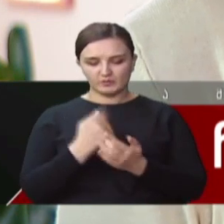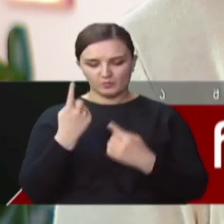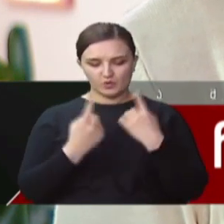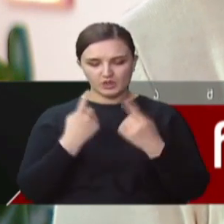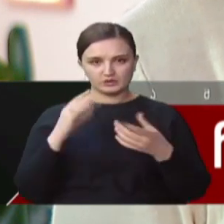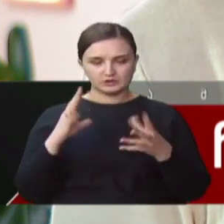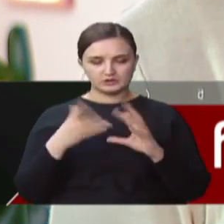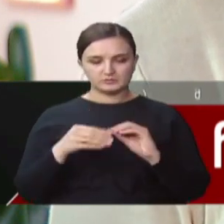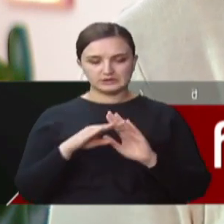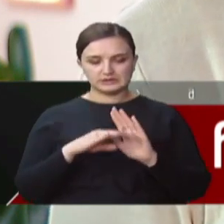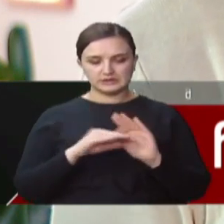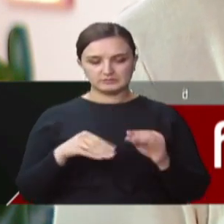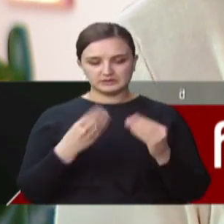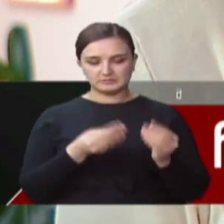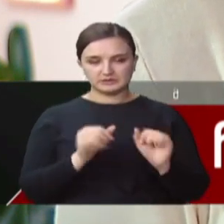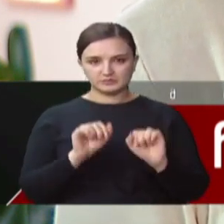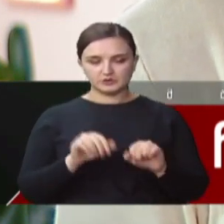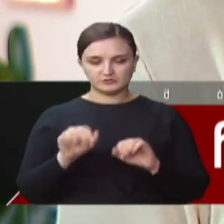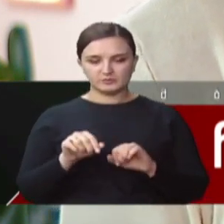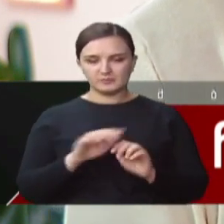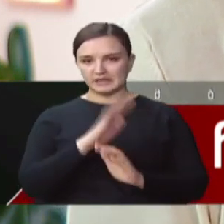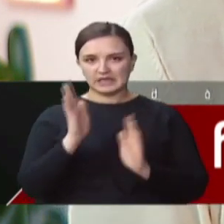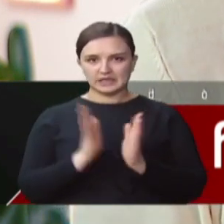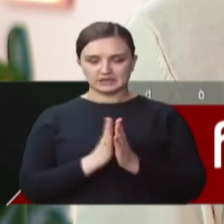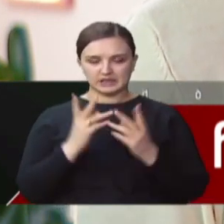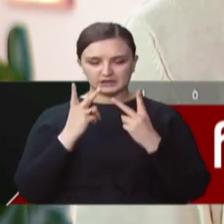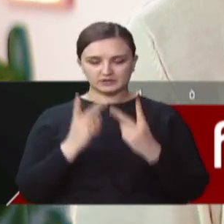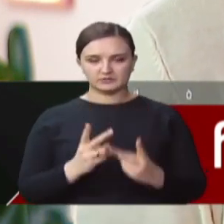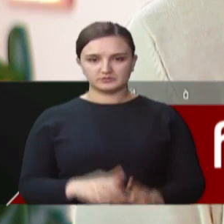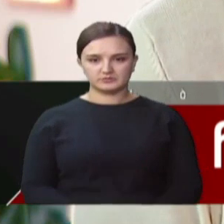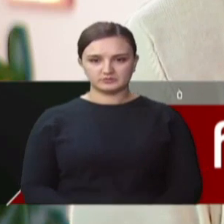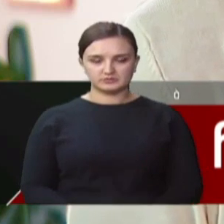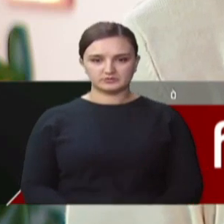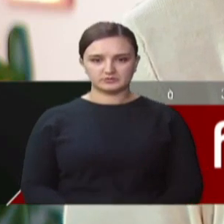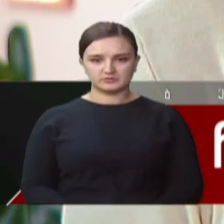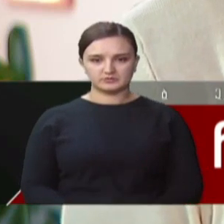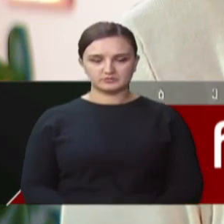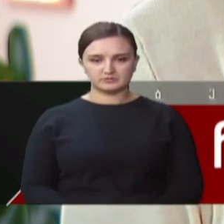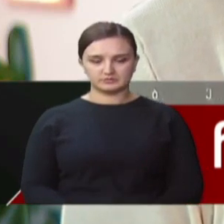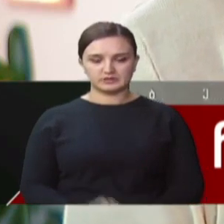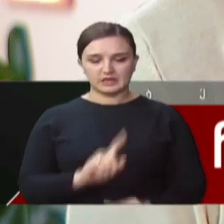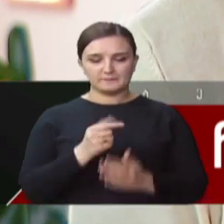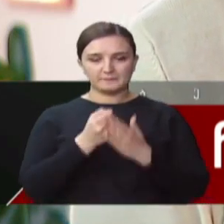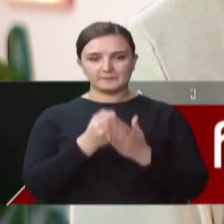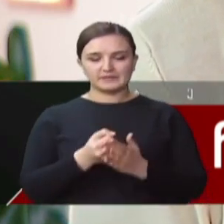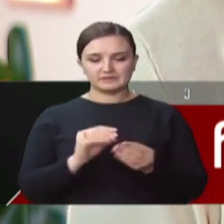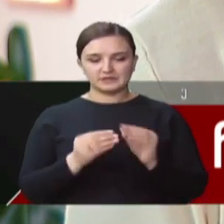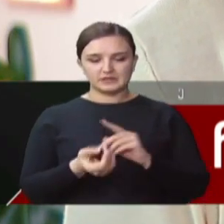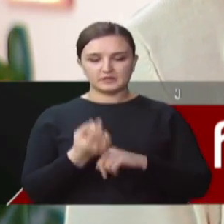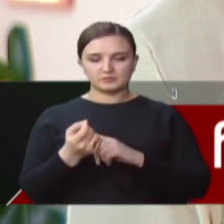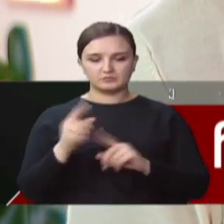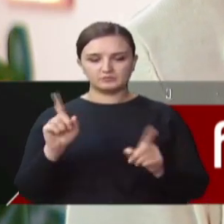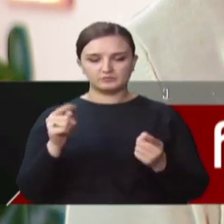უკვე სისტემას მისცემს საშუალებას, რომ ჰოლისტურად დაინახოს რა გამოწვევები და რა მიღწევებია სისტემაში და მოახდინოს